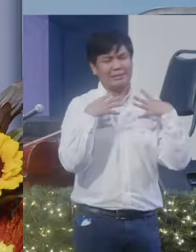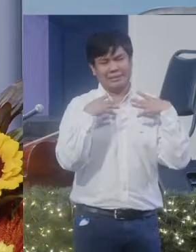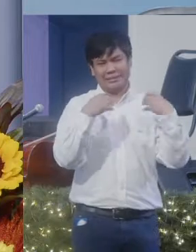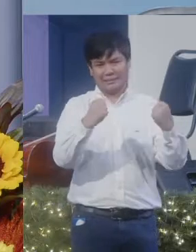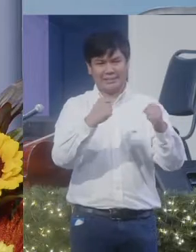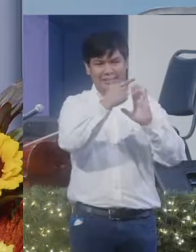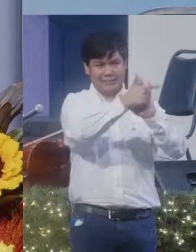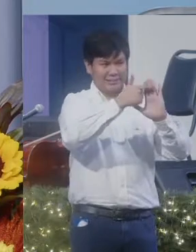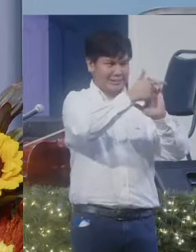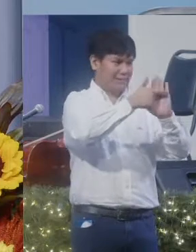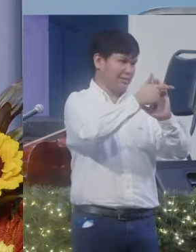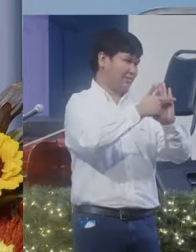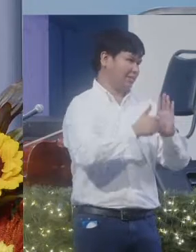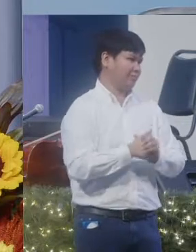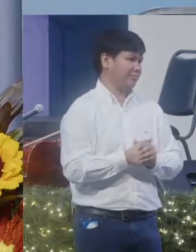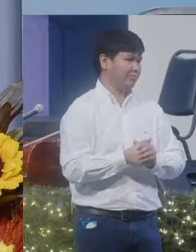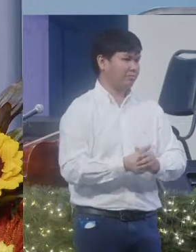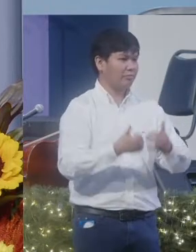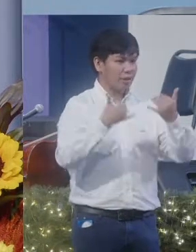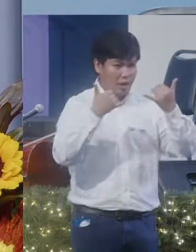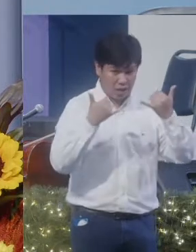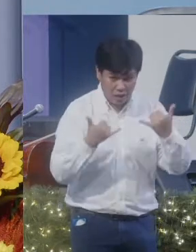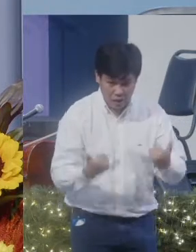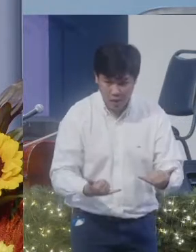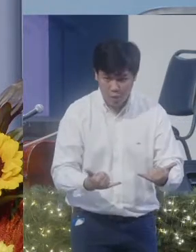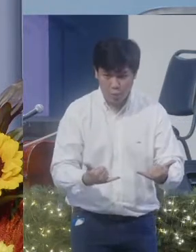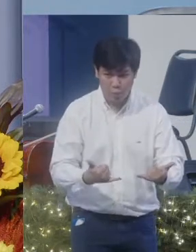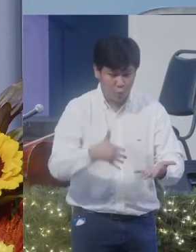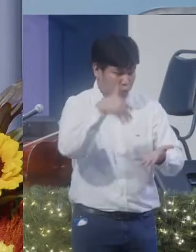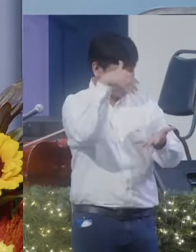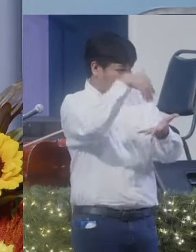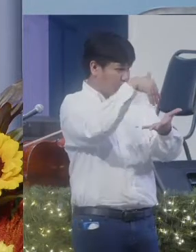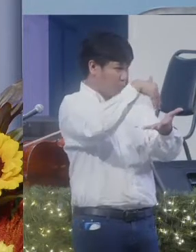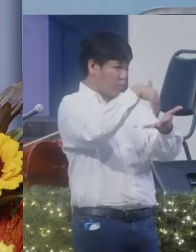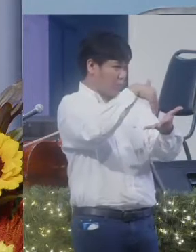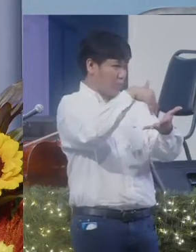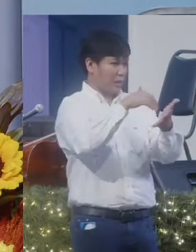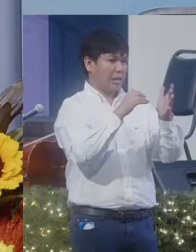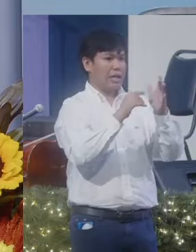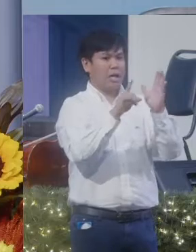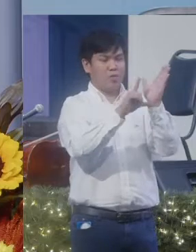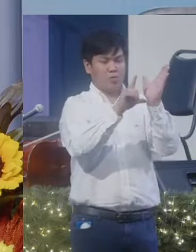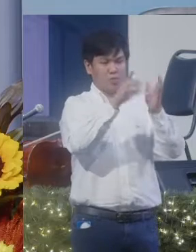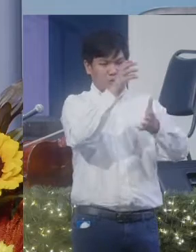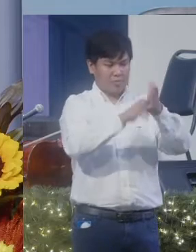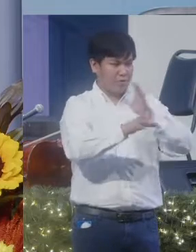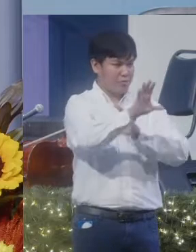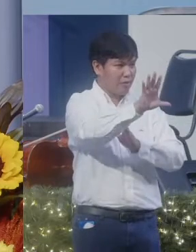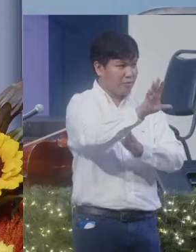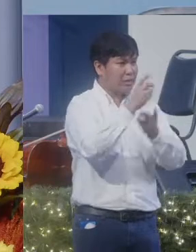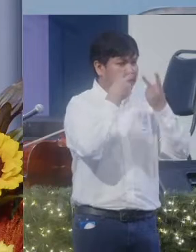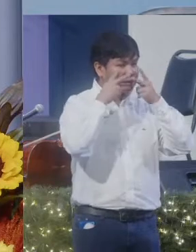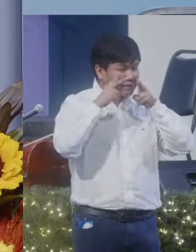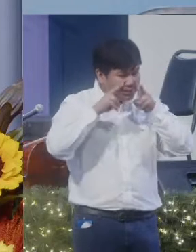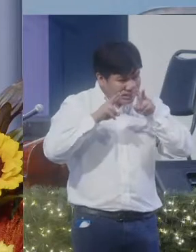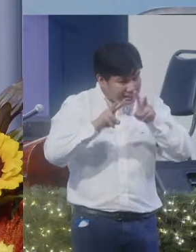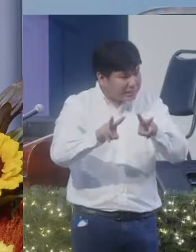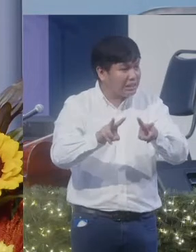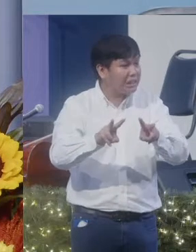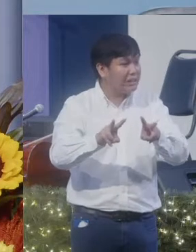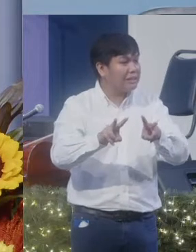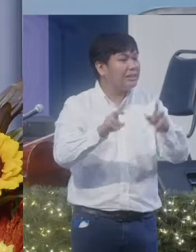Galilee. Sa tekstong pag-aaralan natin ngayong hapong ito, makikita natin ang makapangyarihang pagtawag